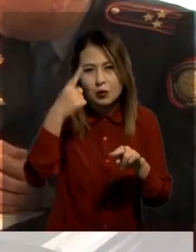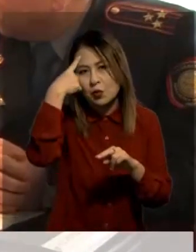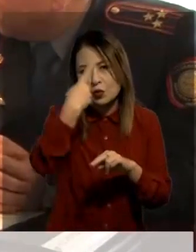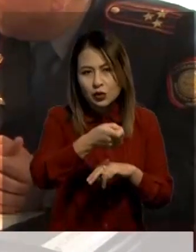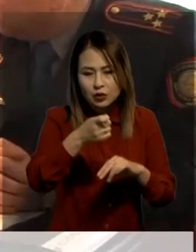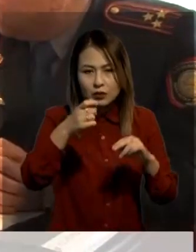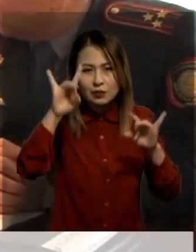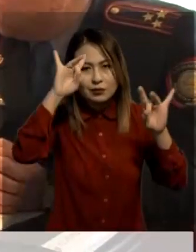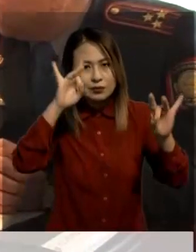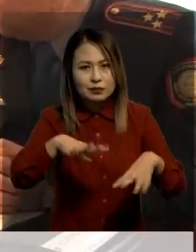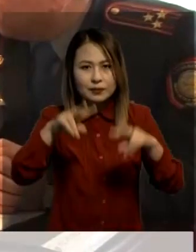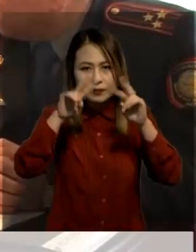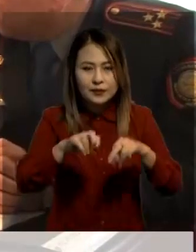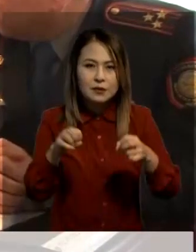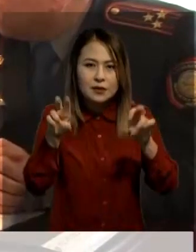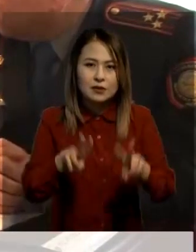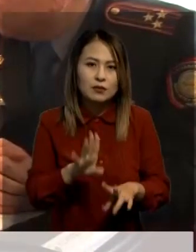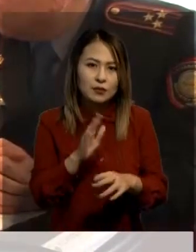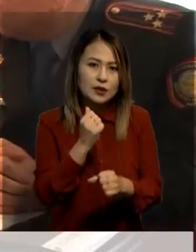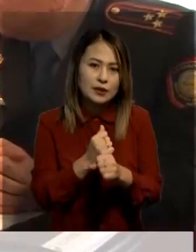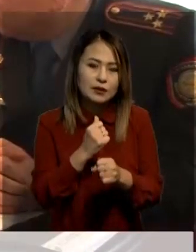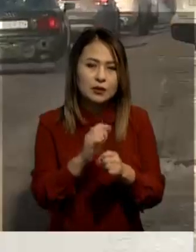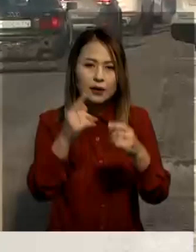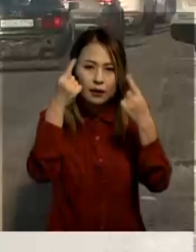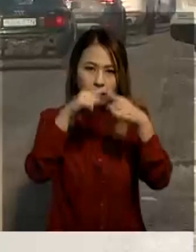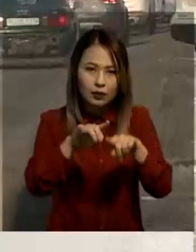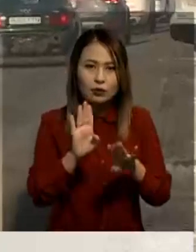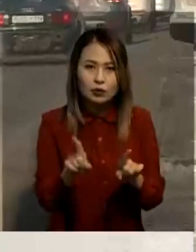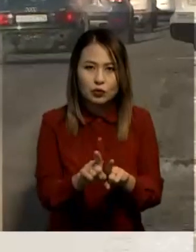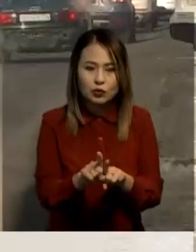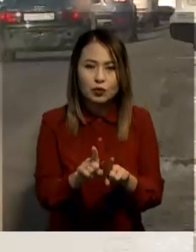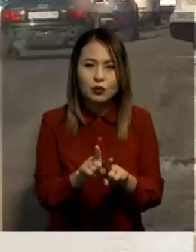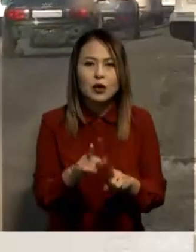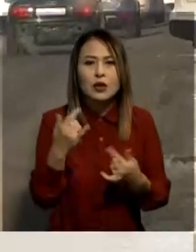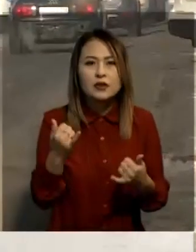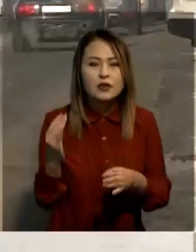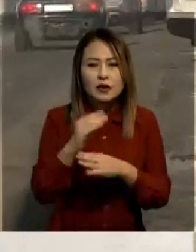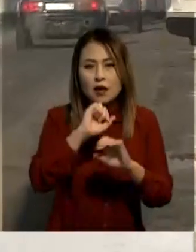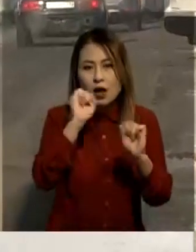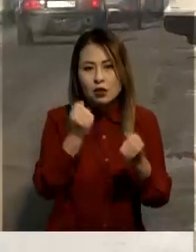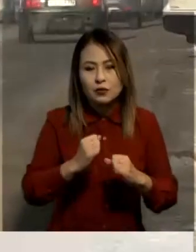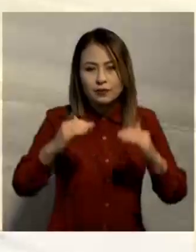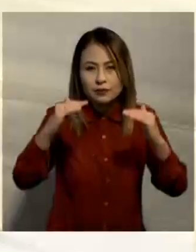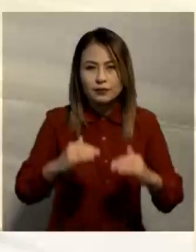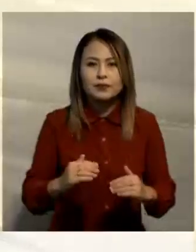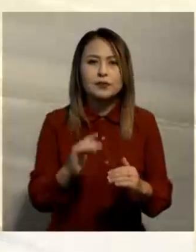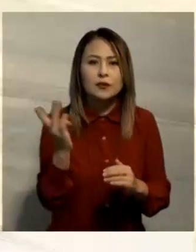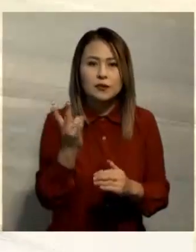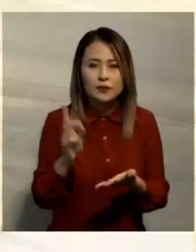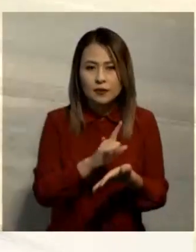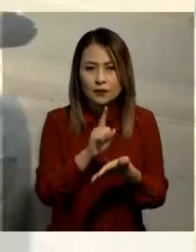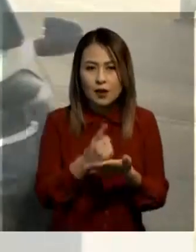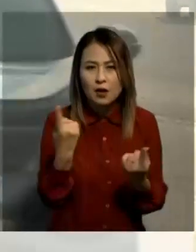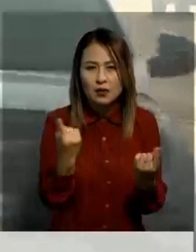Ал автобустар диагностикадан өтіп, техникалық қадағалаудан өтіп тұрады. Жеңіл көлік жүргізушілері де жылдамдықты асыра жүйткігенді қоймайды. Бір ғана